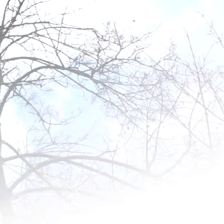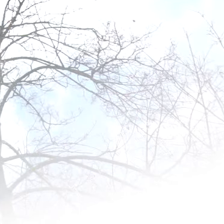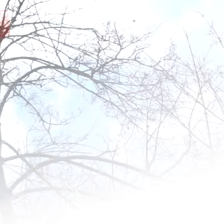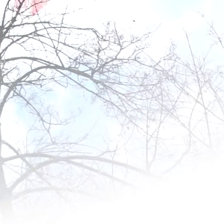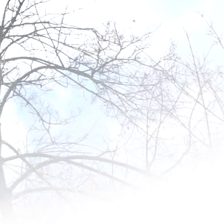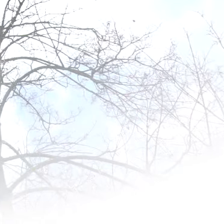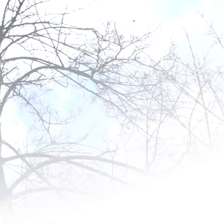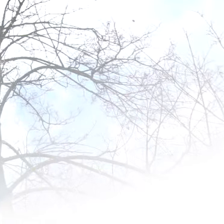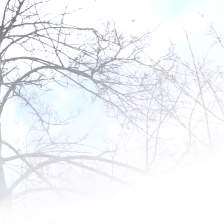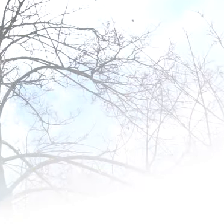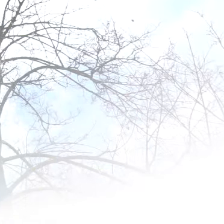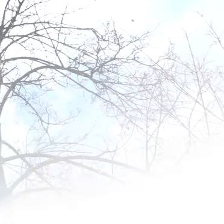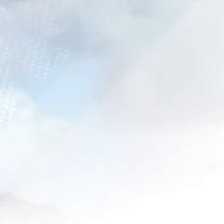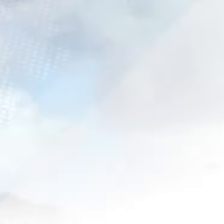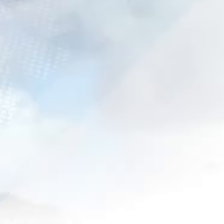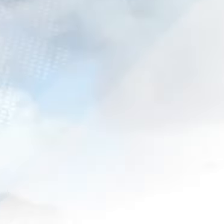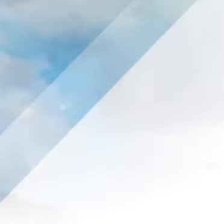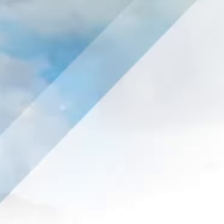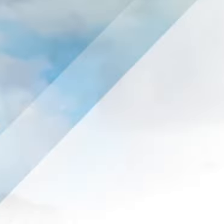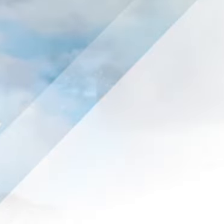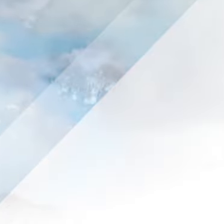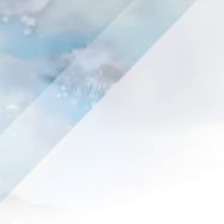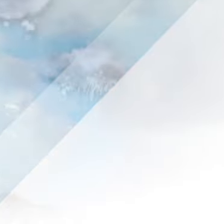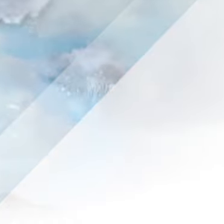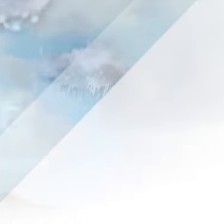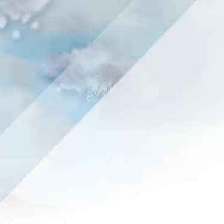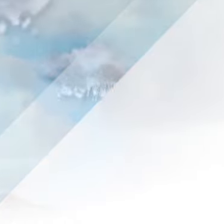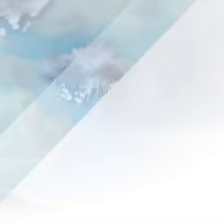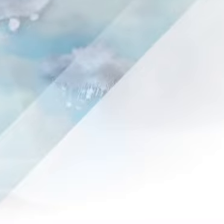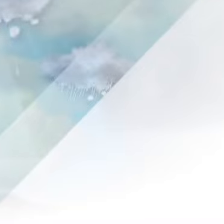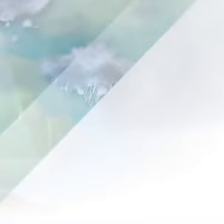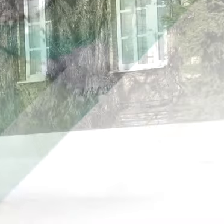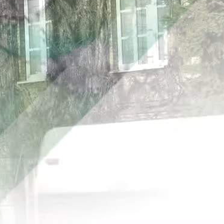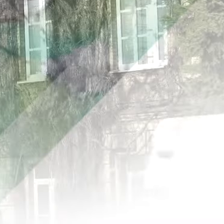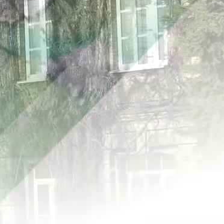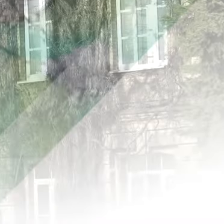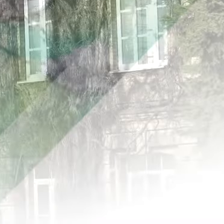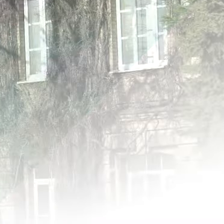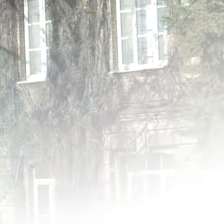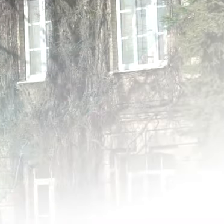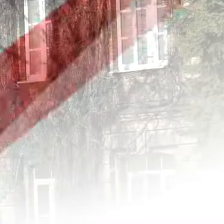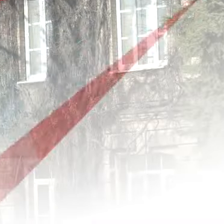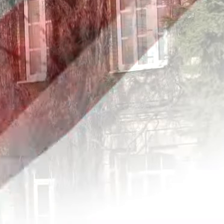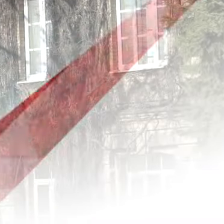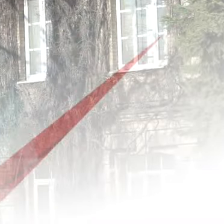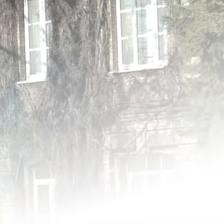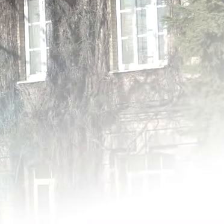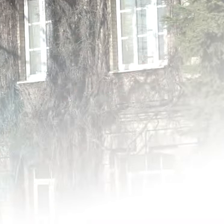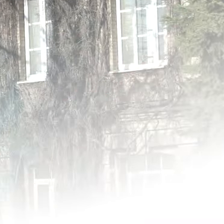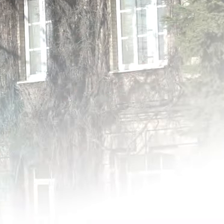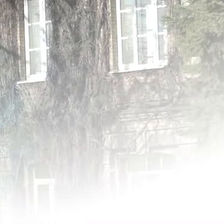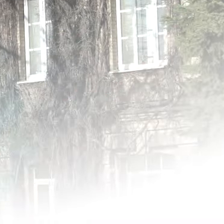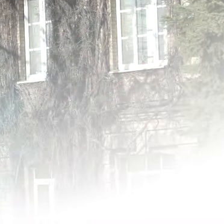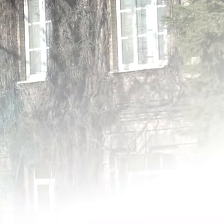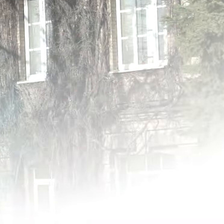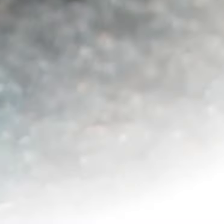сгортвали у тканину и прикладывали до хворого места. Доброй прикметой было так само в этот день надеть вопротку на выворот, каб не